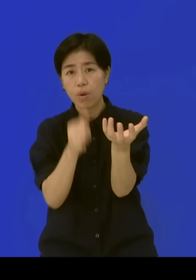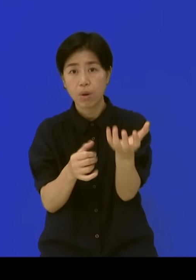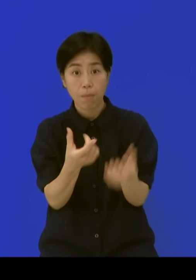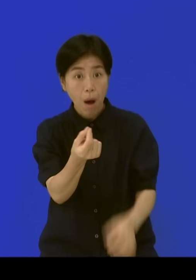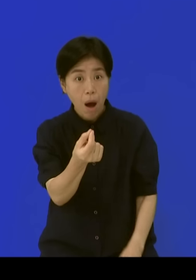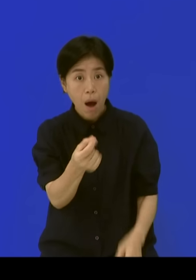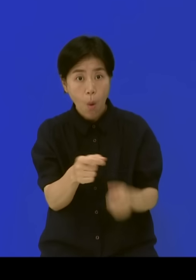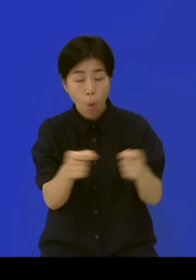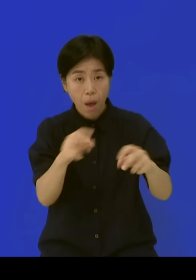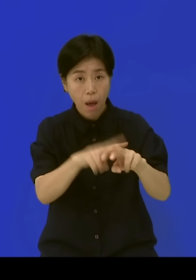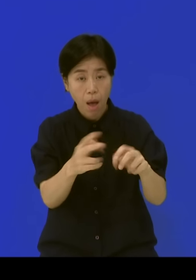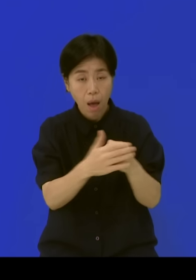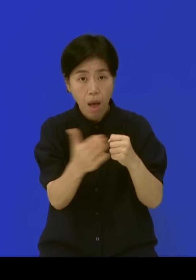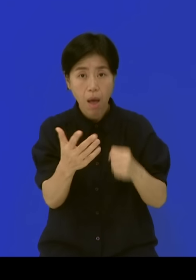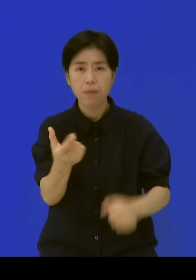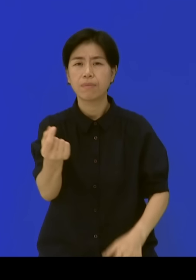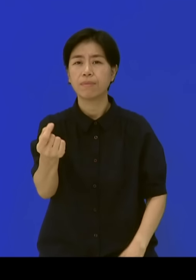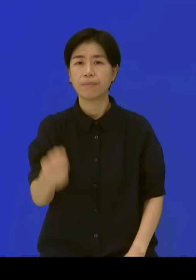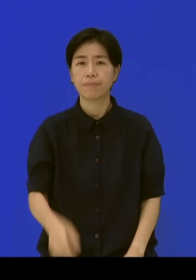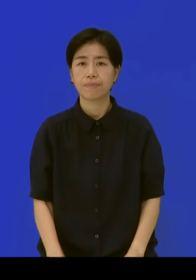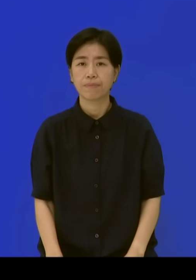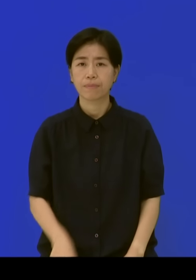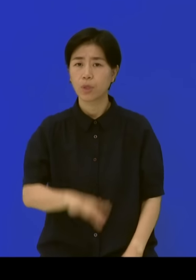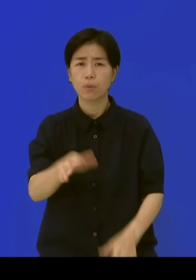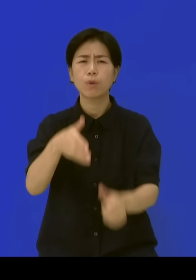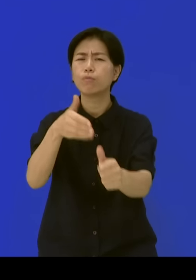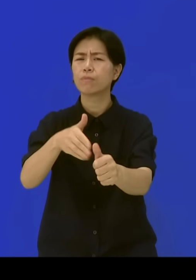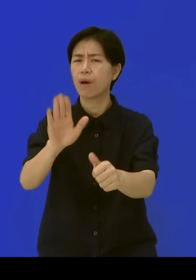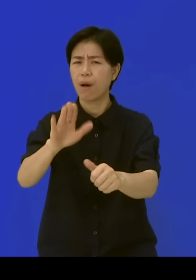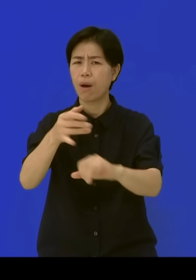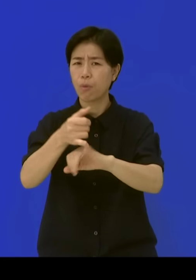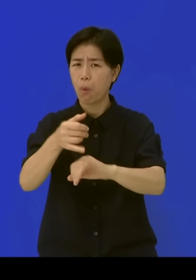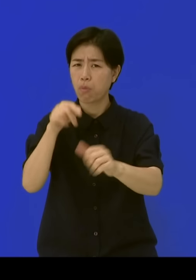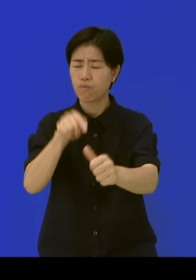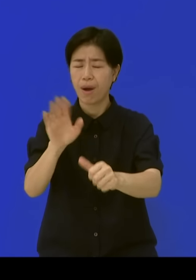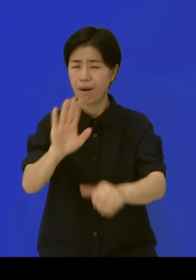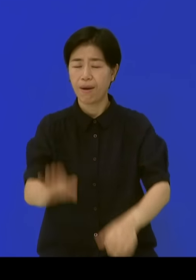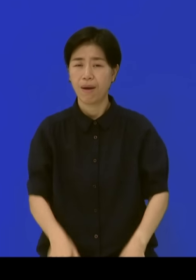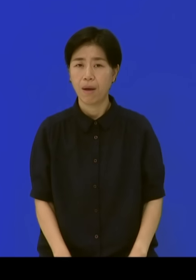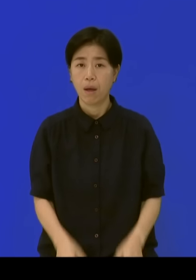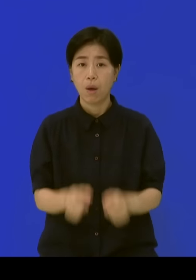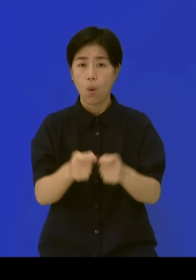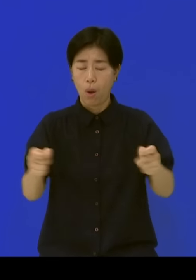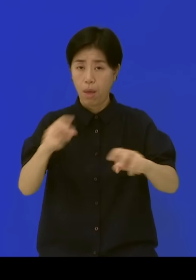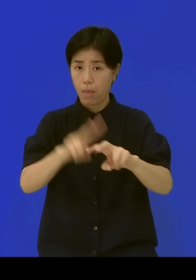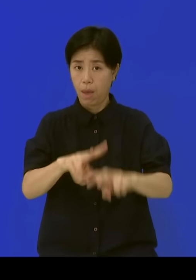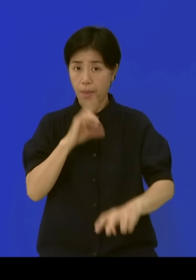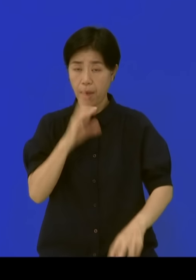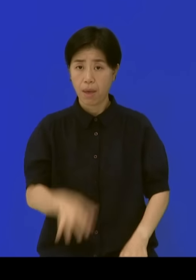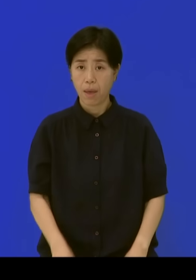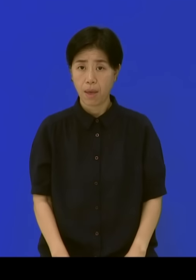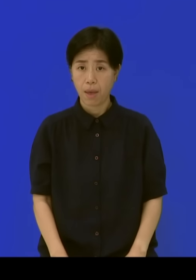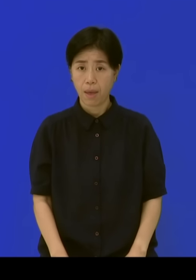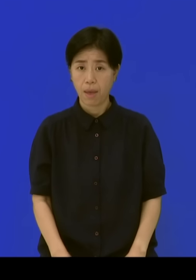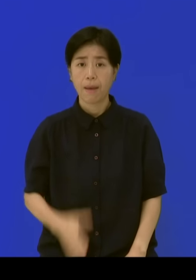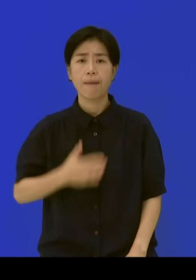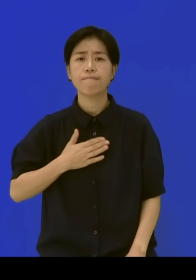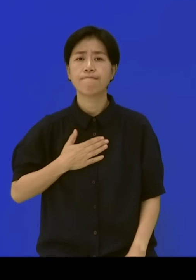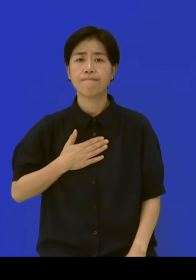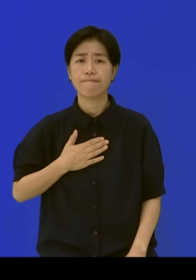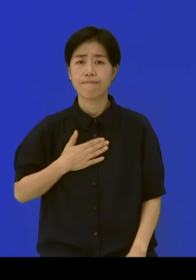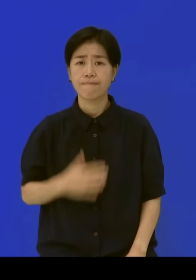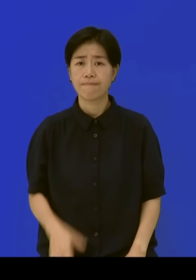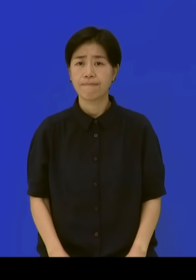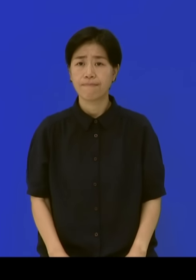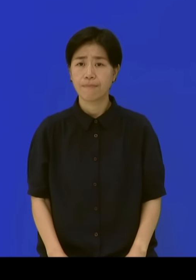오래 앉아 있었어요? 네, 그러니까 제가 절대 권해드리고 지지 않는 것이 그러니까 오래 앉아 있으면 안 되는 거죠. 안 되는 겁니다. 딱 계속 일어났더니 오래 앉아 있으면